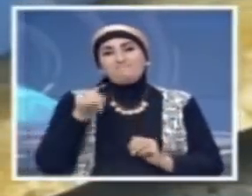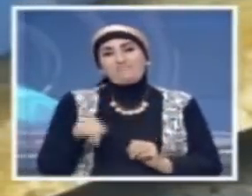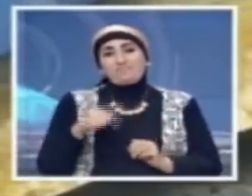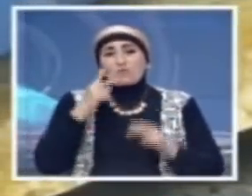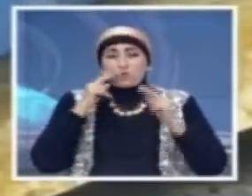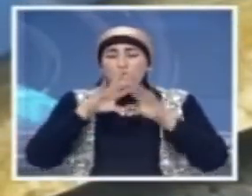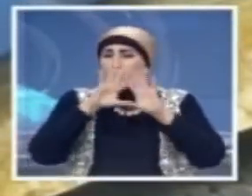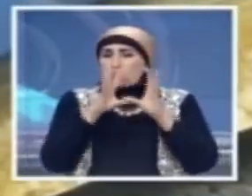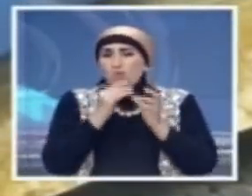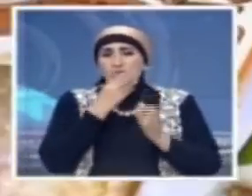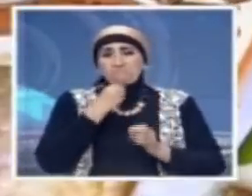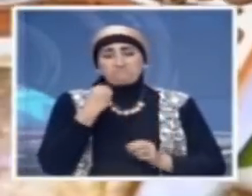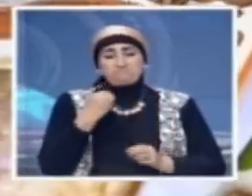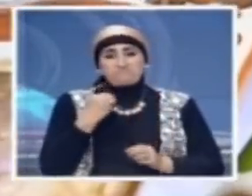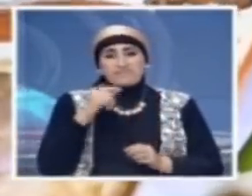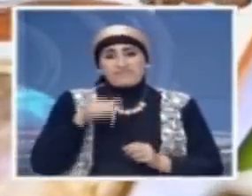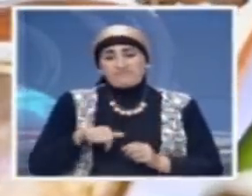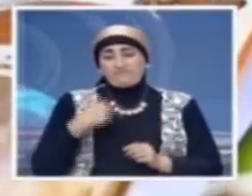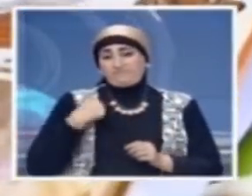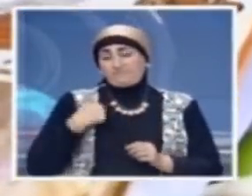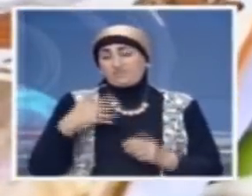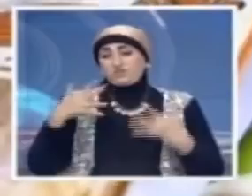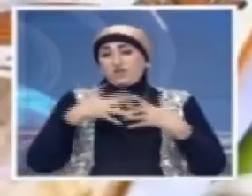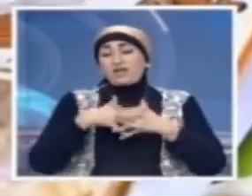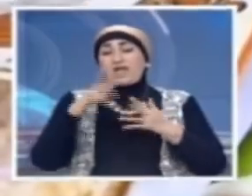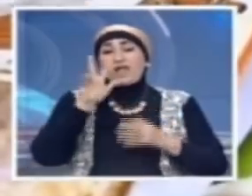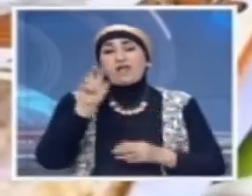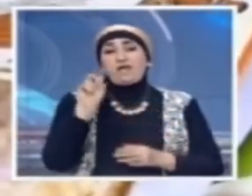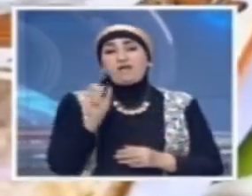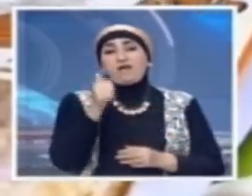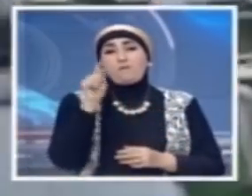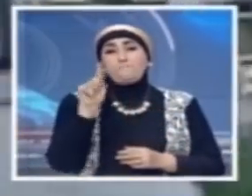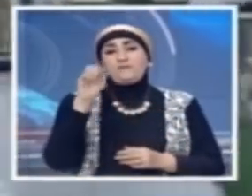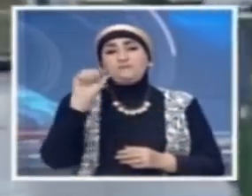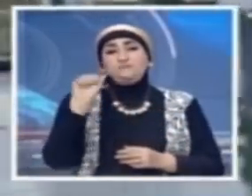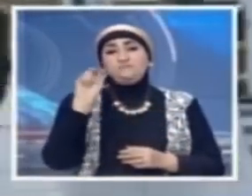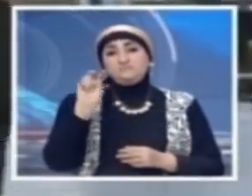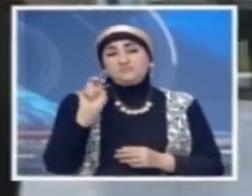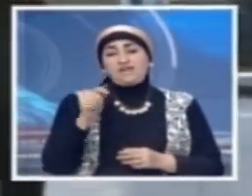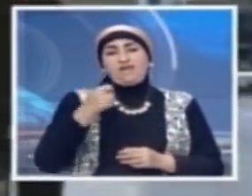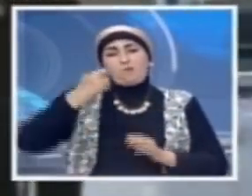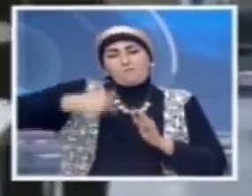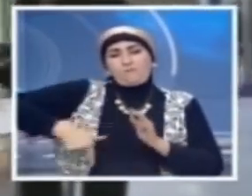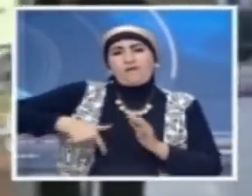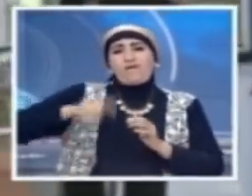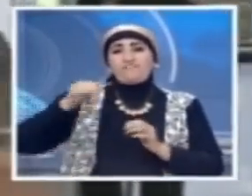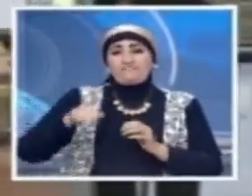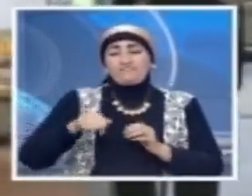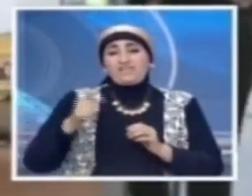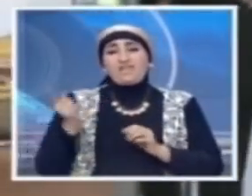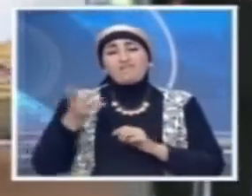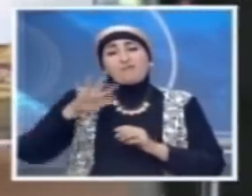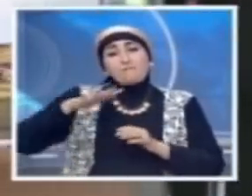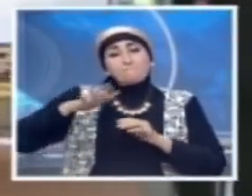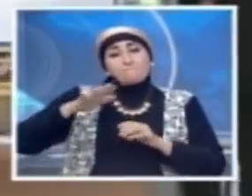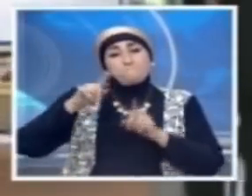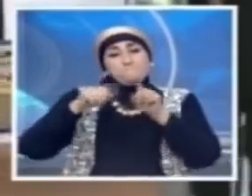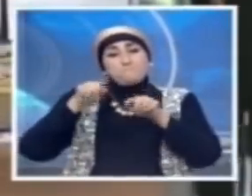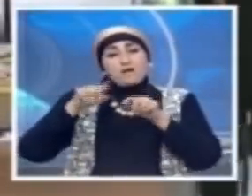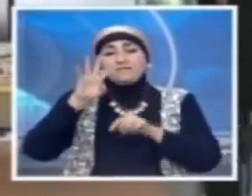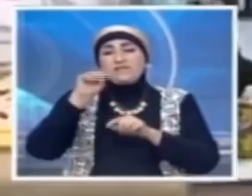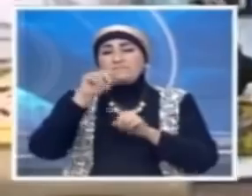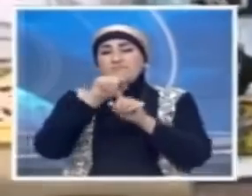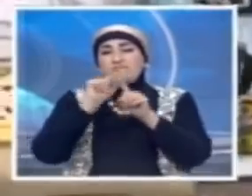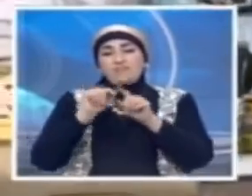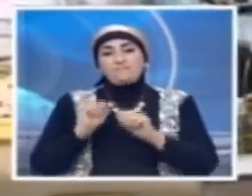بهذا المشهد، تكون القابضه للصناعات الغذائيه قد وصلت الى المواطن بتخفيضات كبيرة تصل في البعض منها إلى